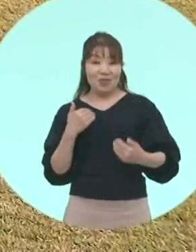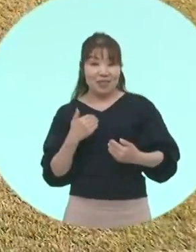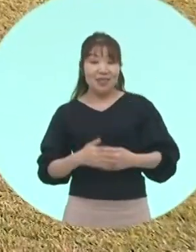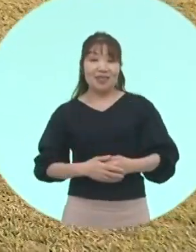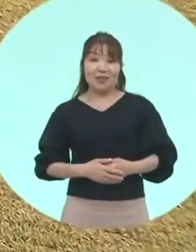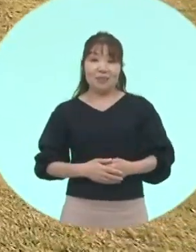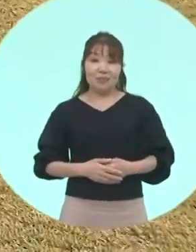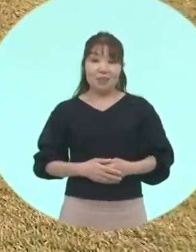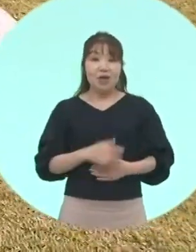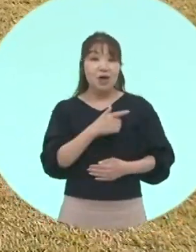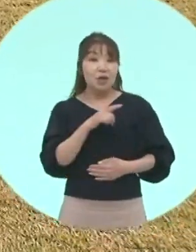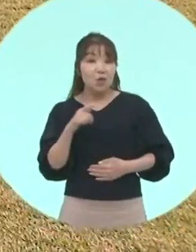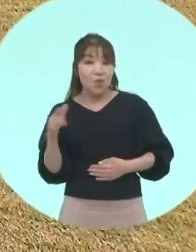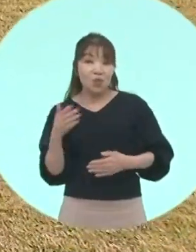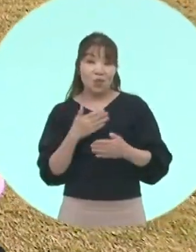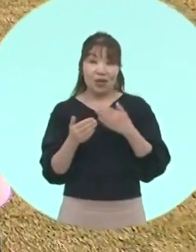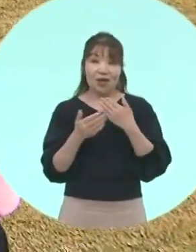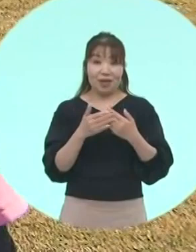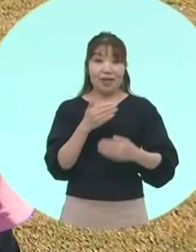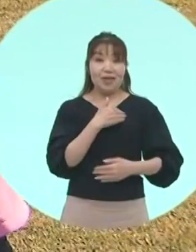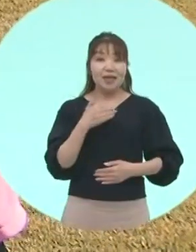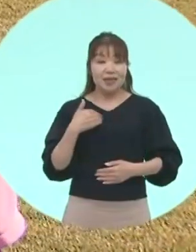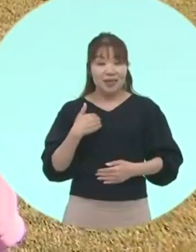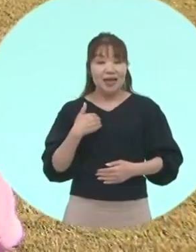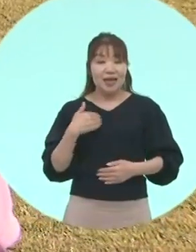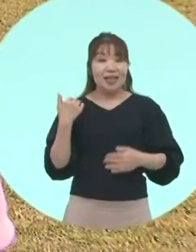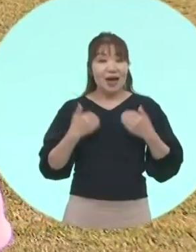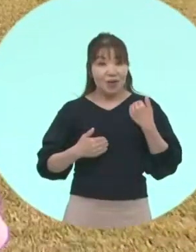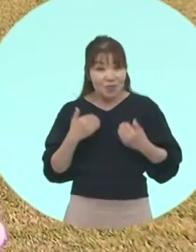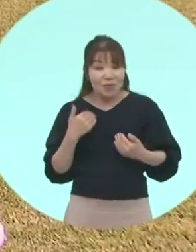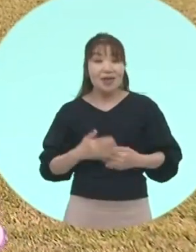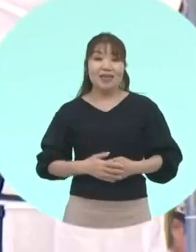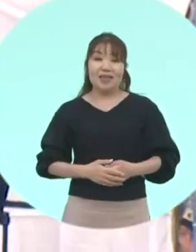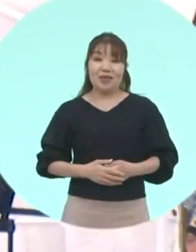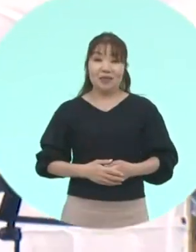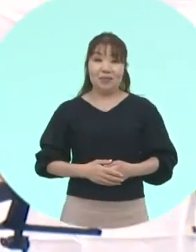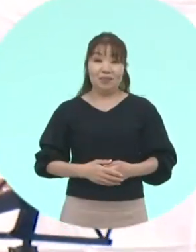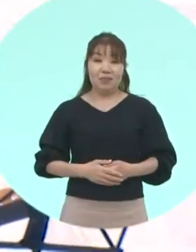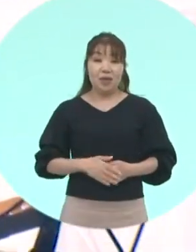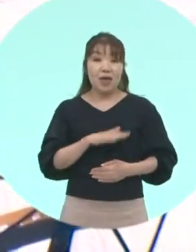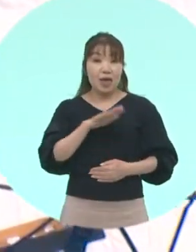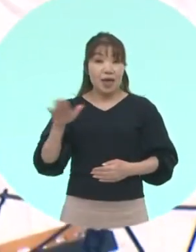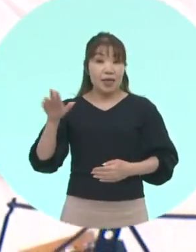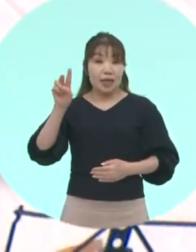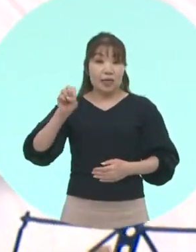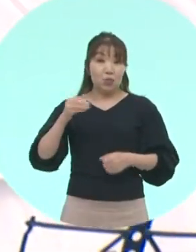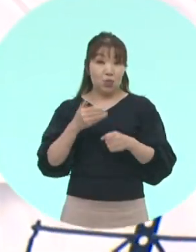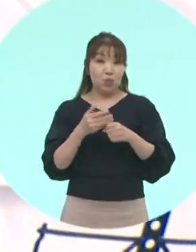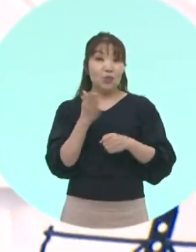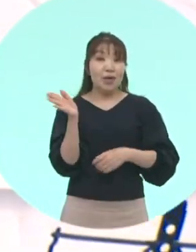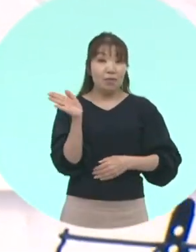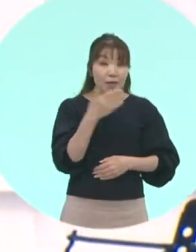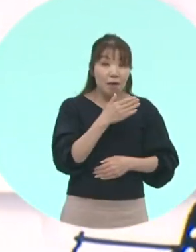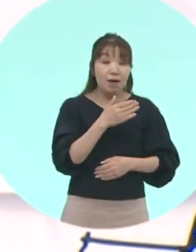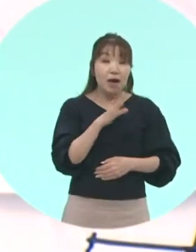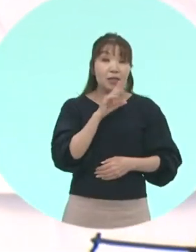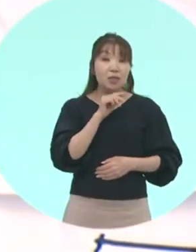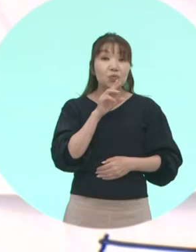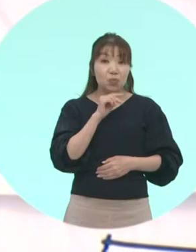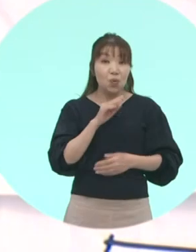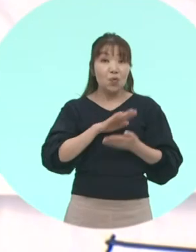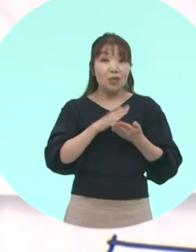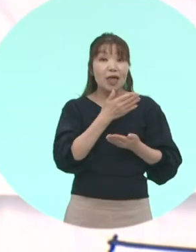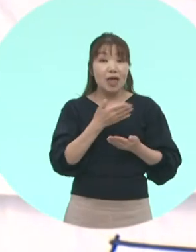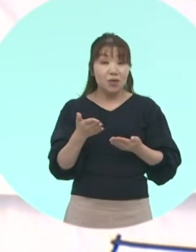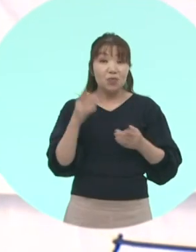よ。 いろいろ体験できてすごく楽しかったです。 平成29年から、岐阜の清